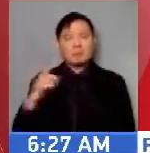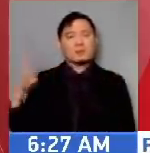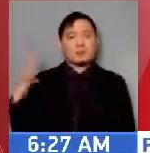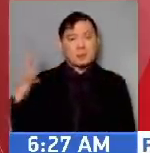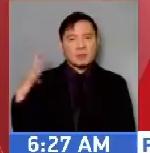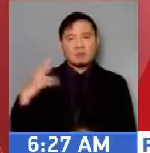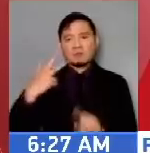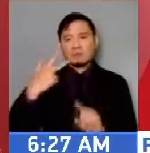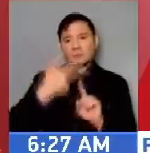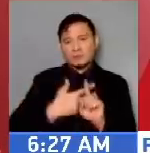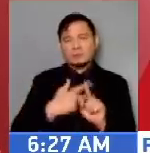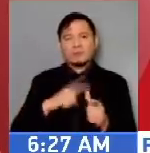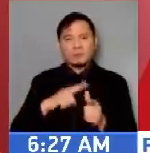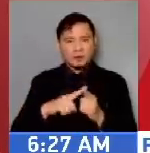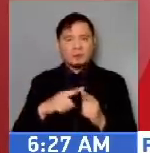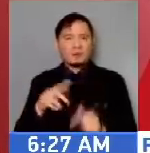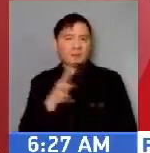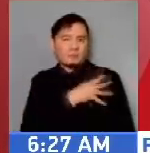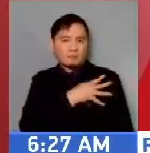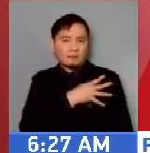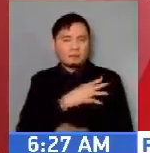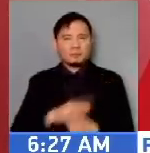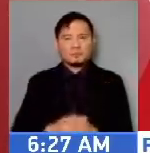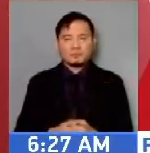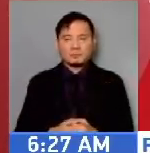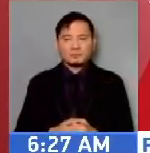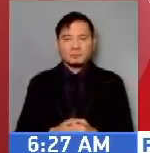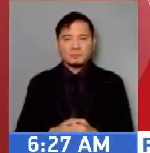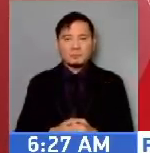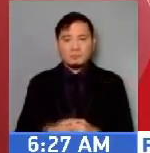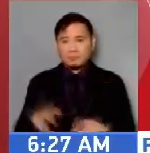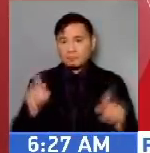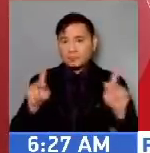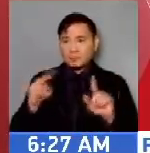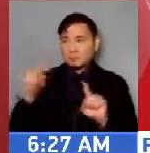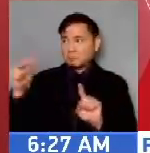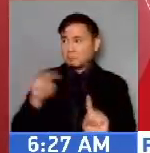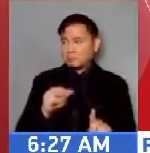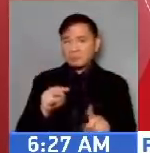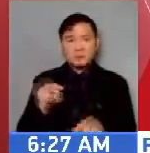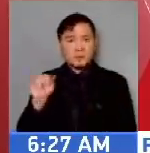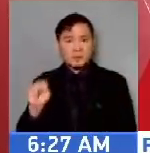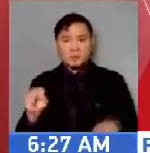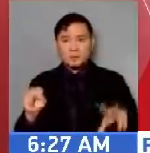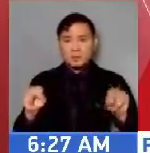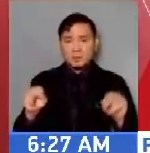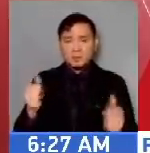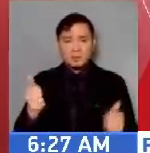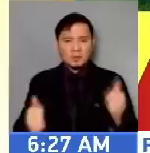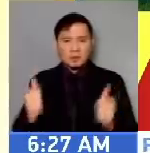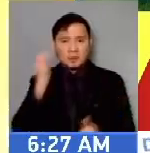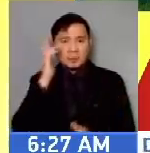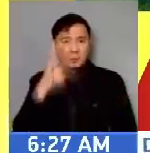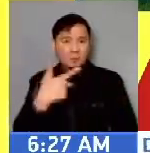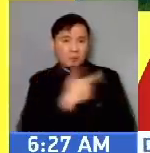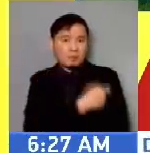aantayin. Ang ating kapuso netizens kaya, ano, yes o no sa pagpapatulok ng second booster?